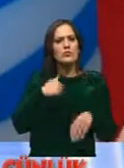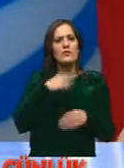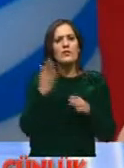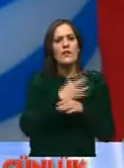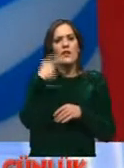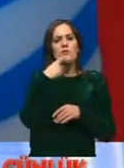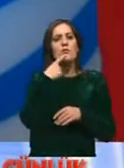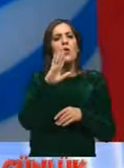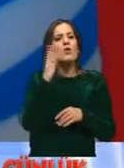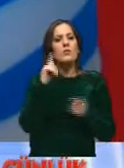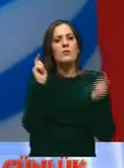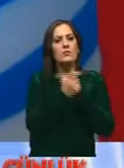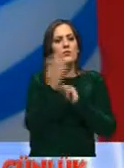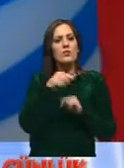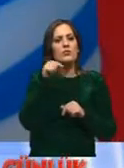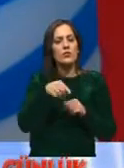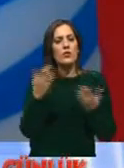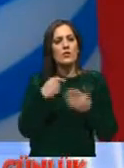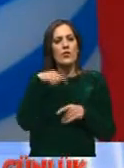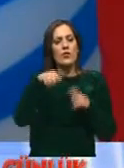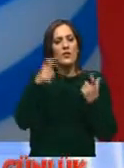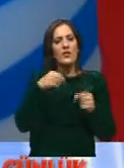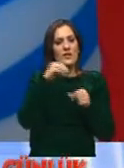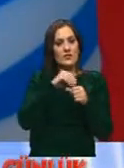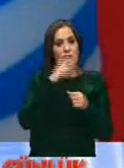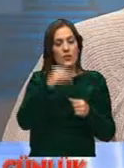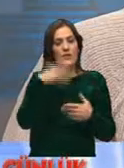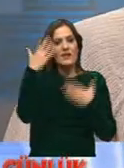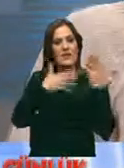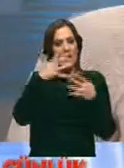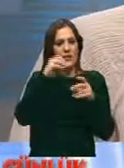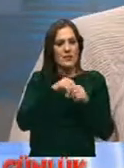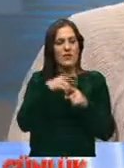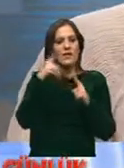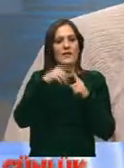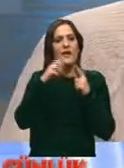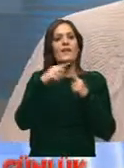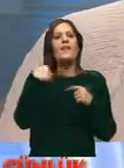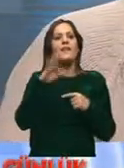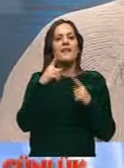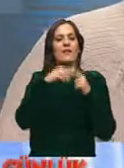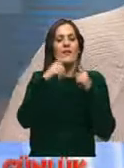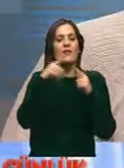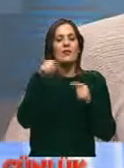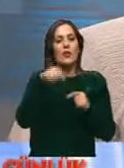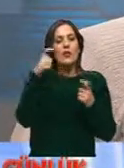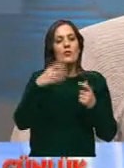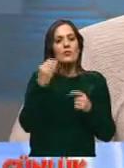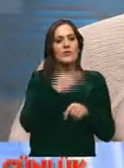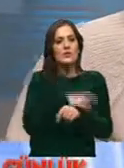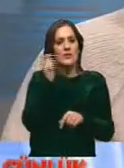Niye şarkı söylemez hale geldik? Şöyle aslında orada içinde bulunduğumuz televizyonların da yani TRT'nin değil ama TRT çünkü orada çok hizmet